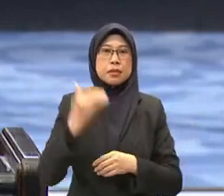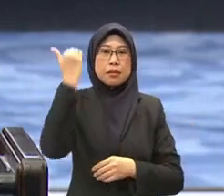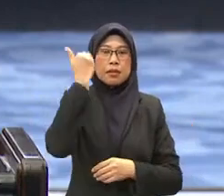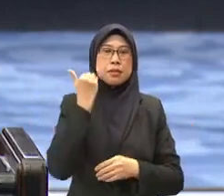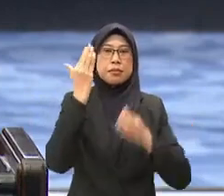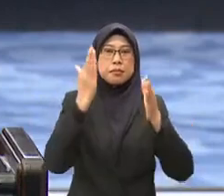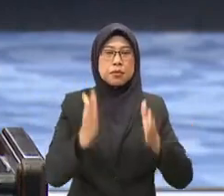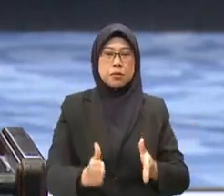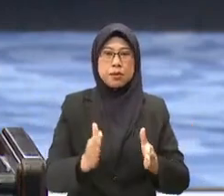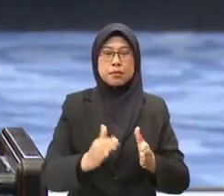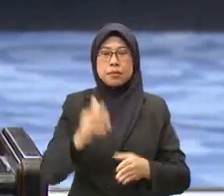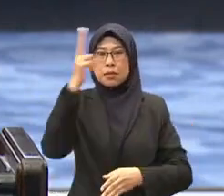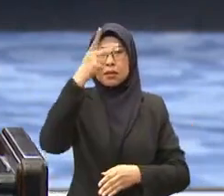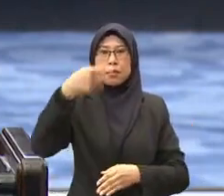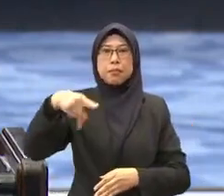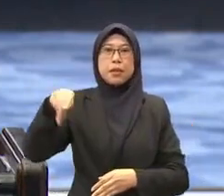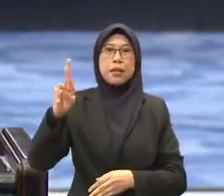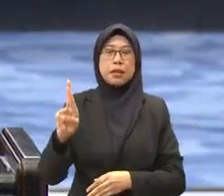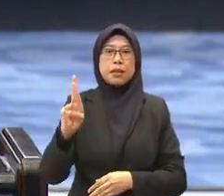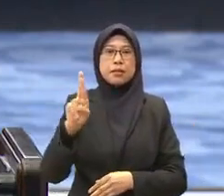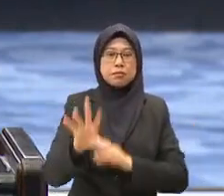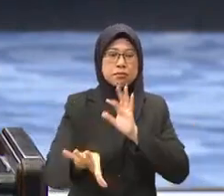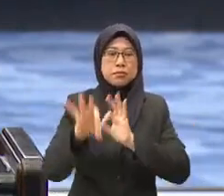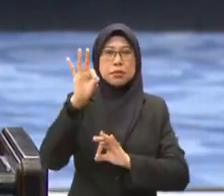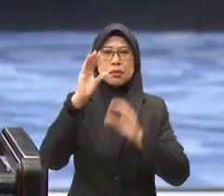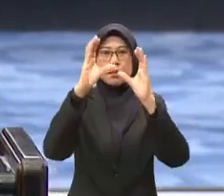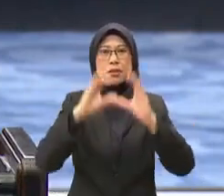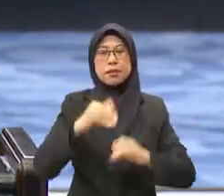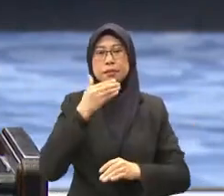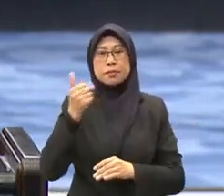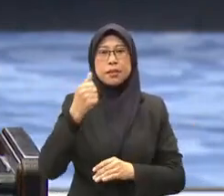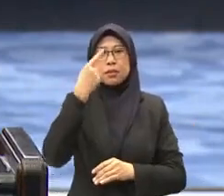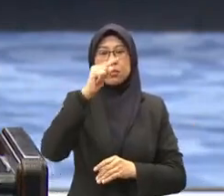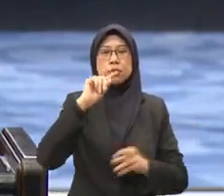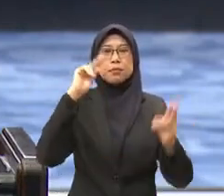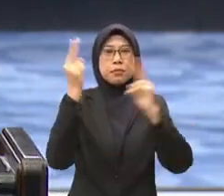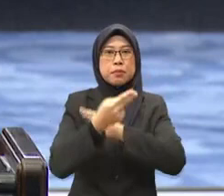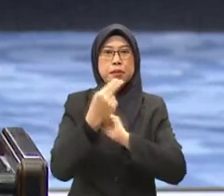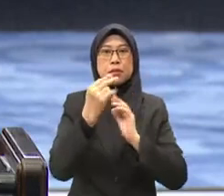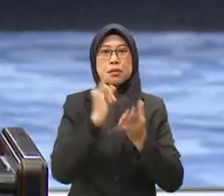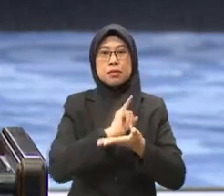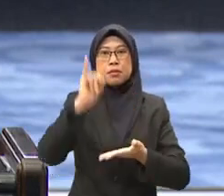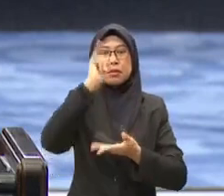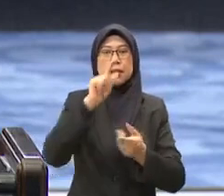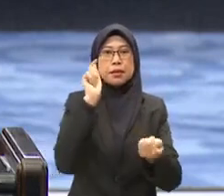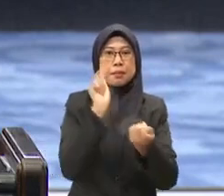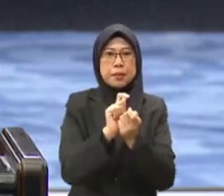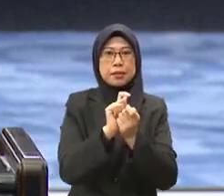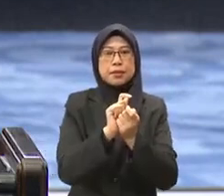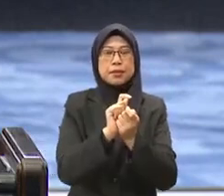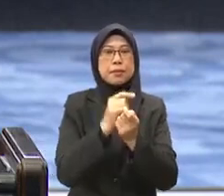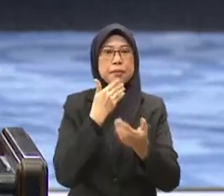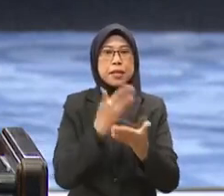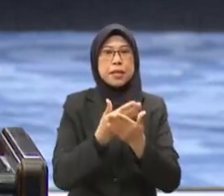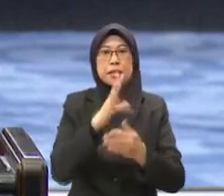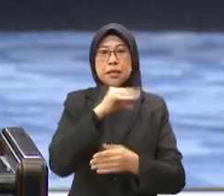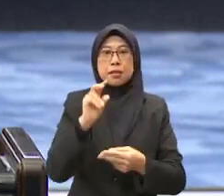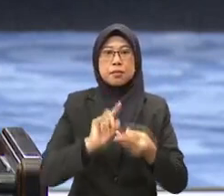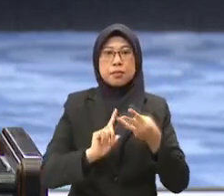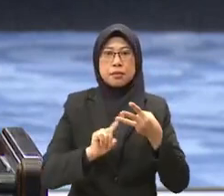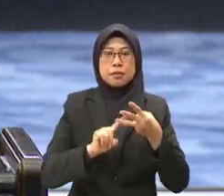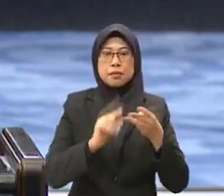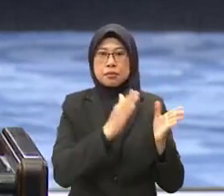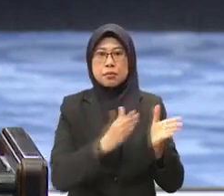peguam negara bagi mengenal pasti langkah terbaik ke arah reformasi institusi yang lebih tepat dan progresif dan ketiga